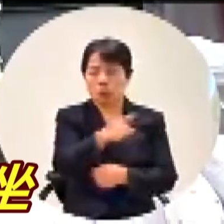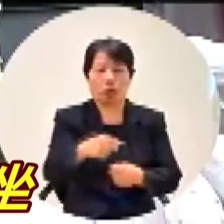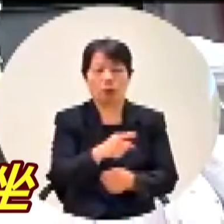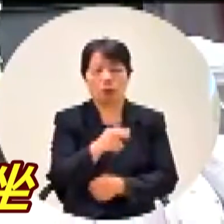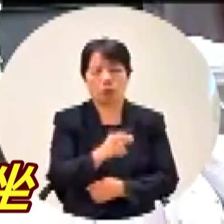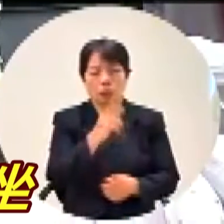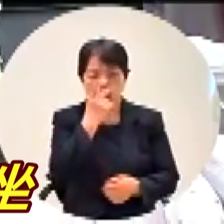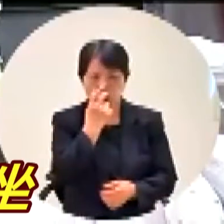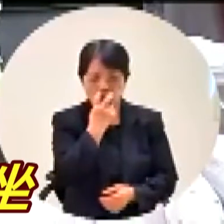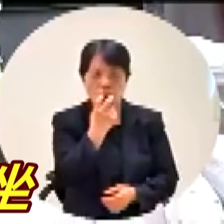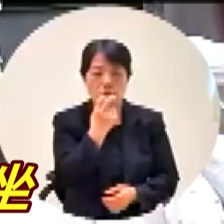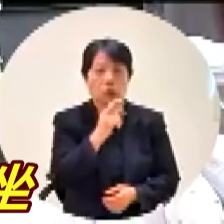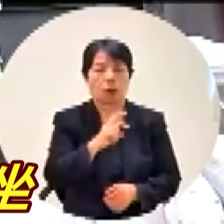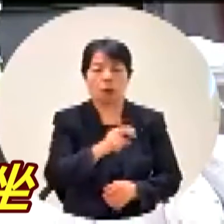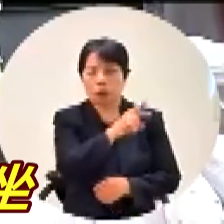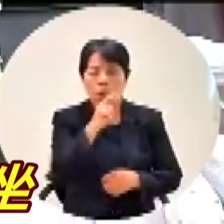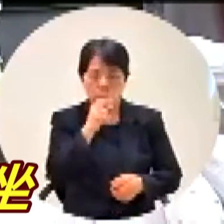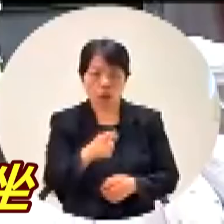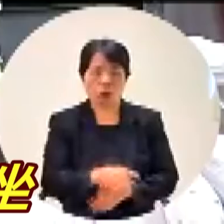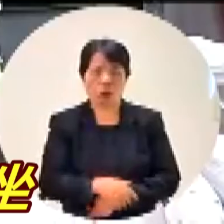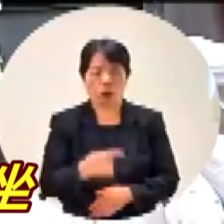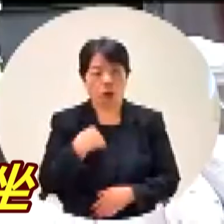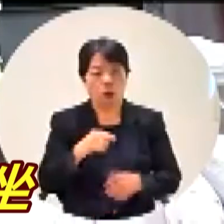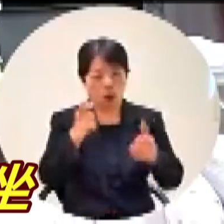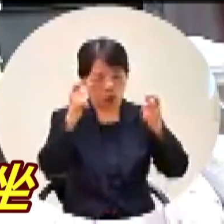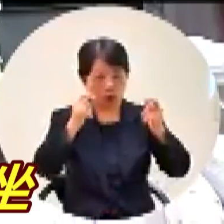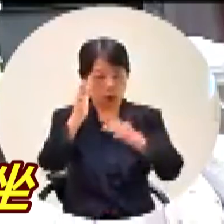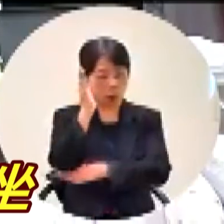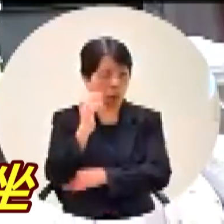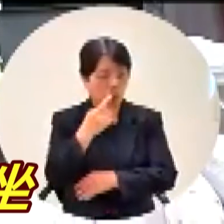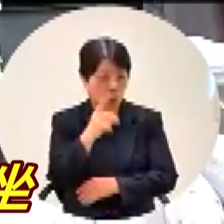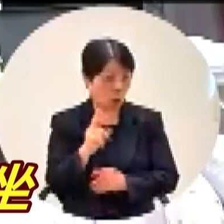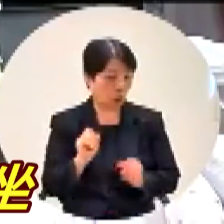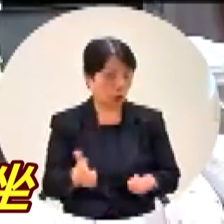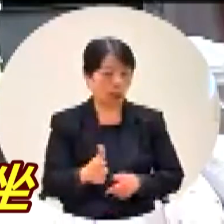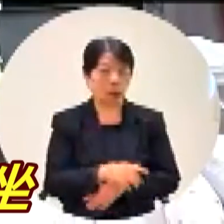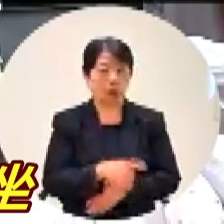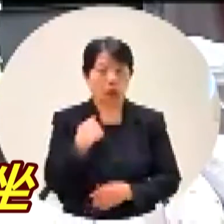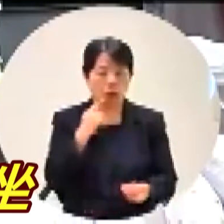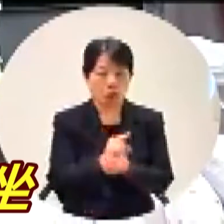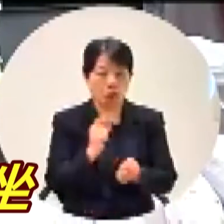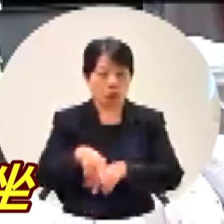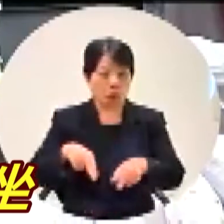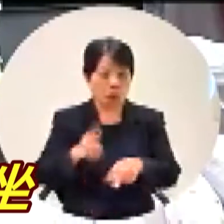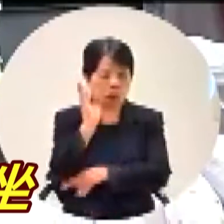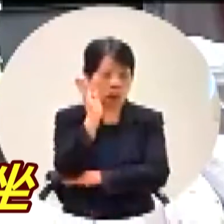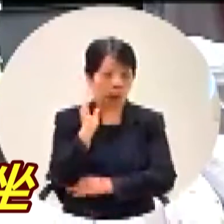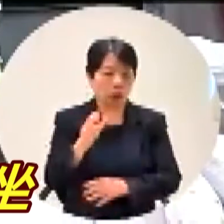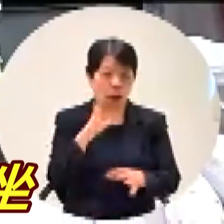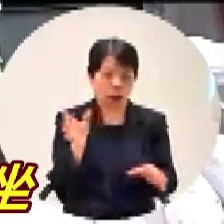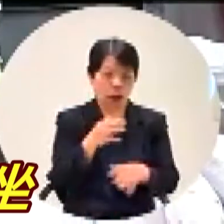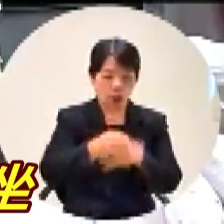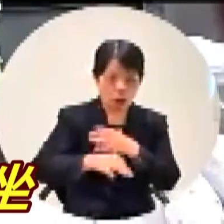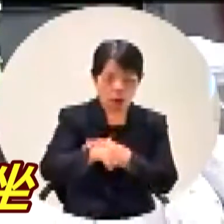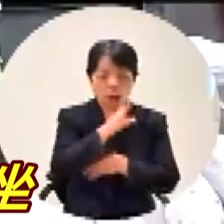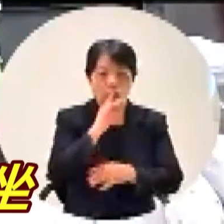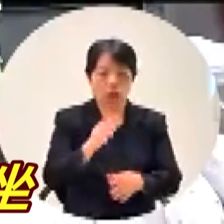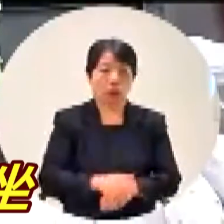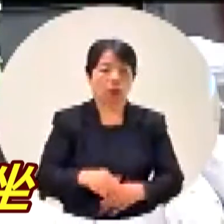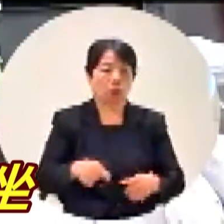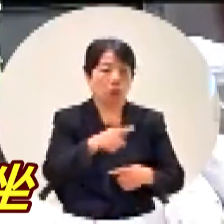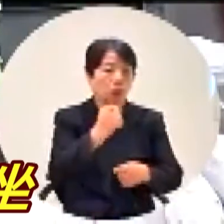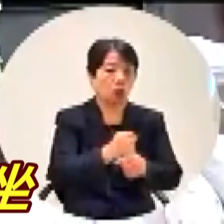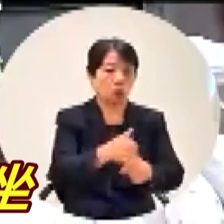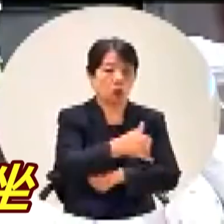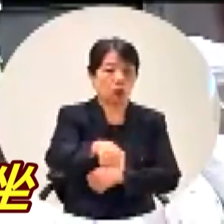因为法令制度不完善，哦，都不是我高雄市政府的错。那我哪些行政疏失，都是基层第一线执行人员的错。千